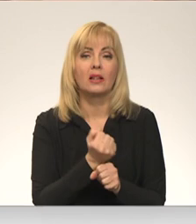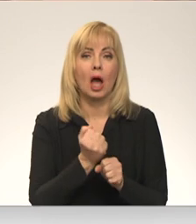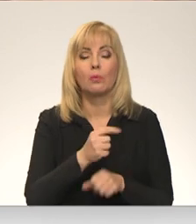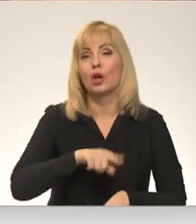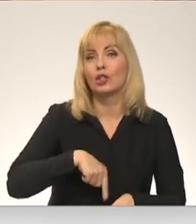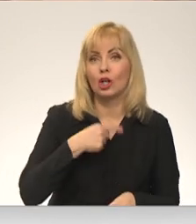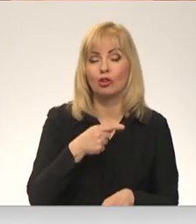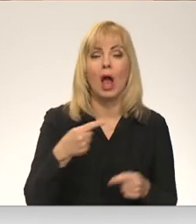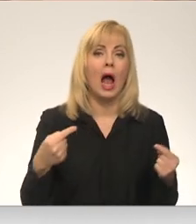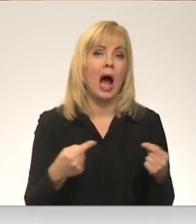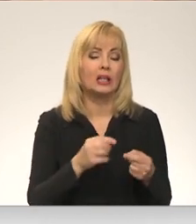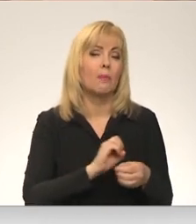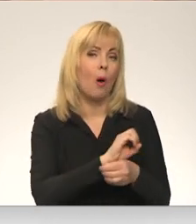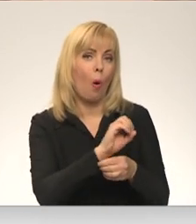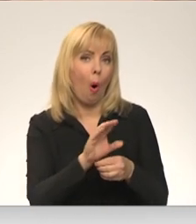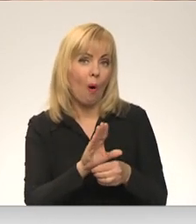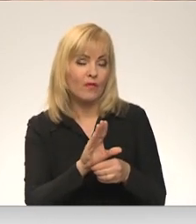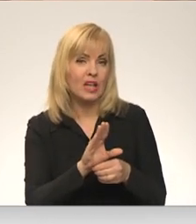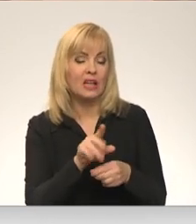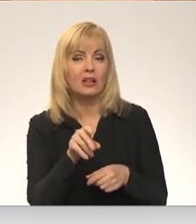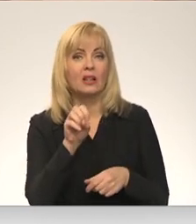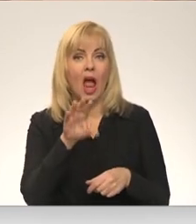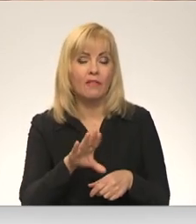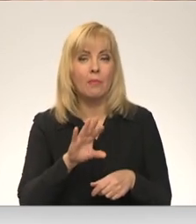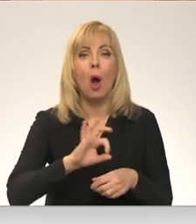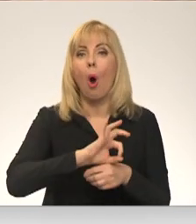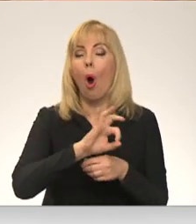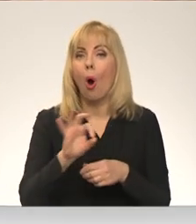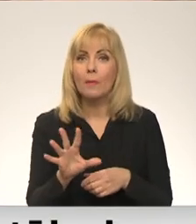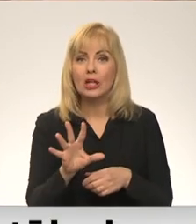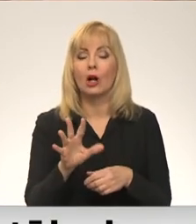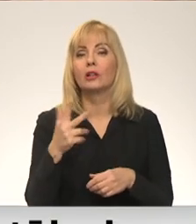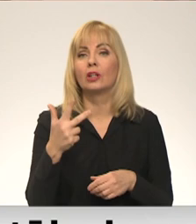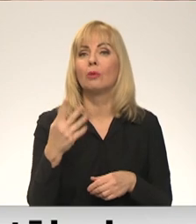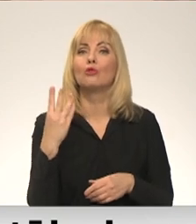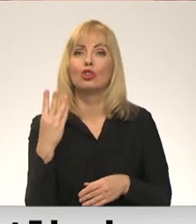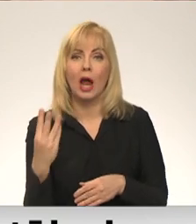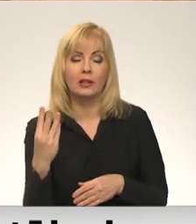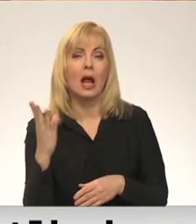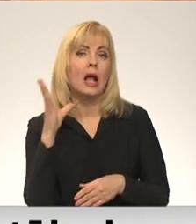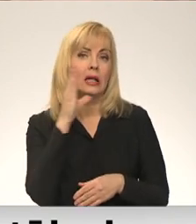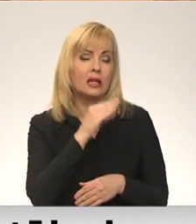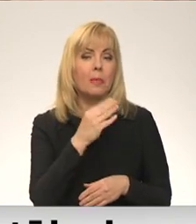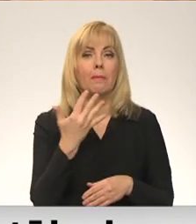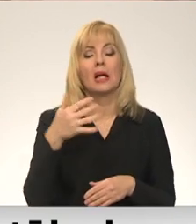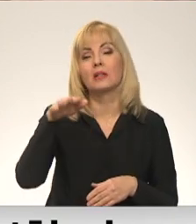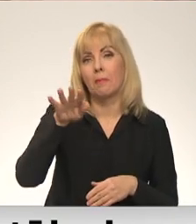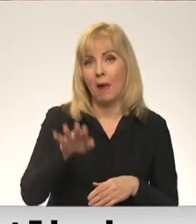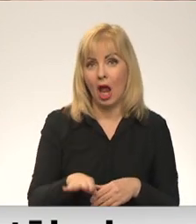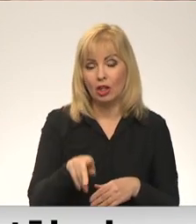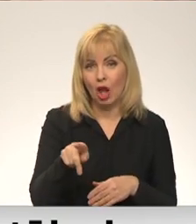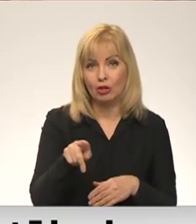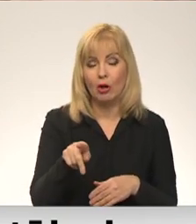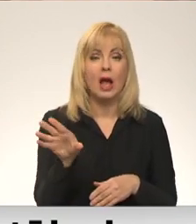attiecībā pret COVID-19. Mēs runājam attiecībā par omikronu, ir par 3-4, iespējams 5 mēnešiem. Par tādu